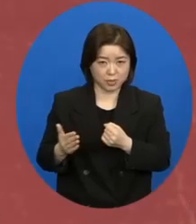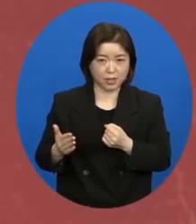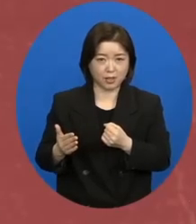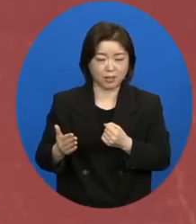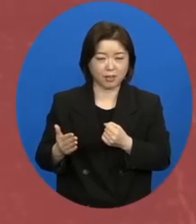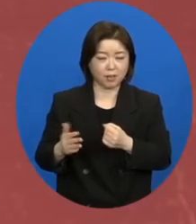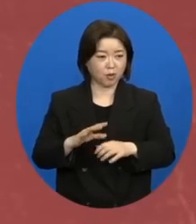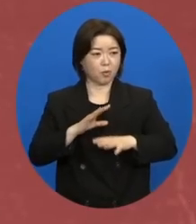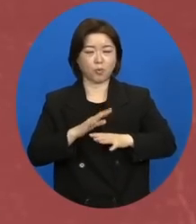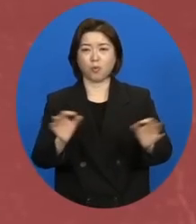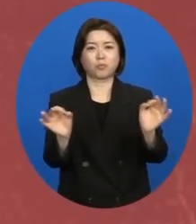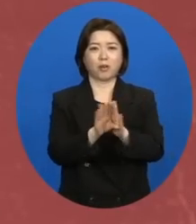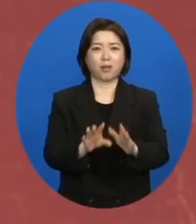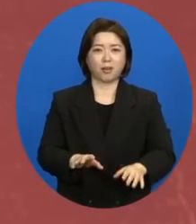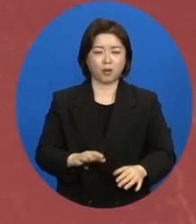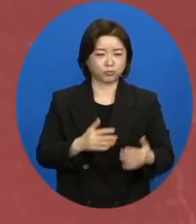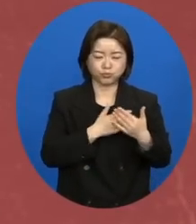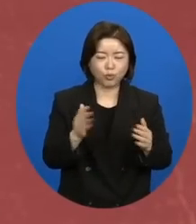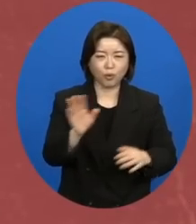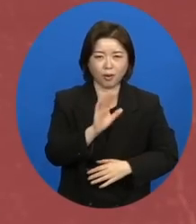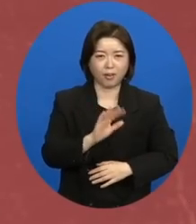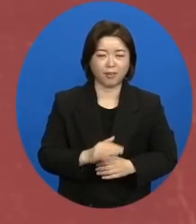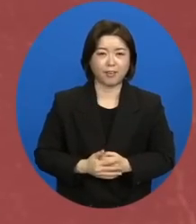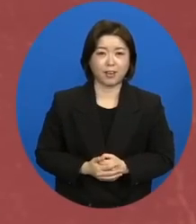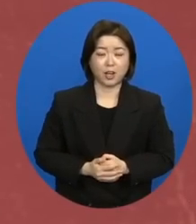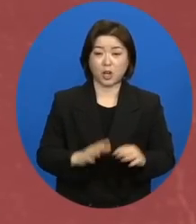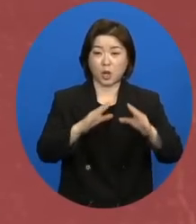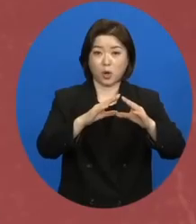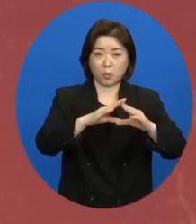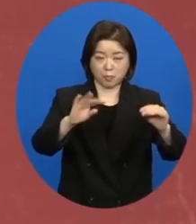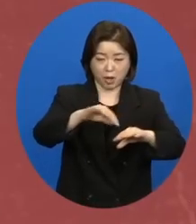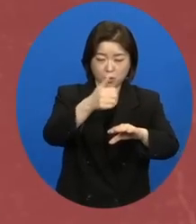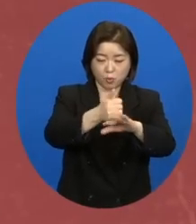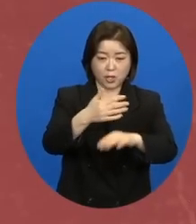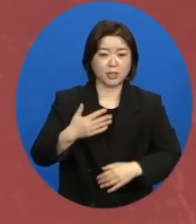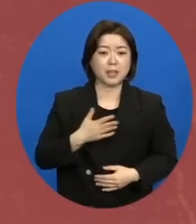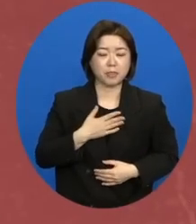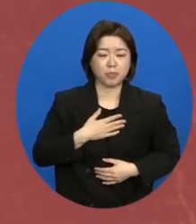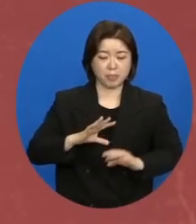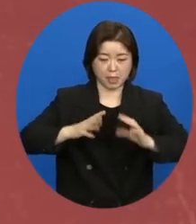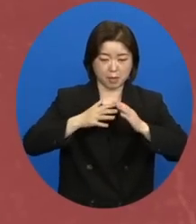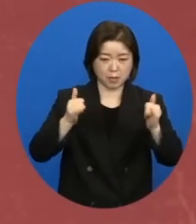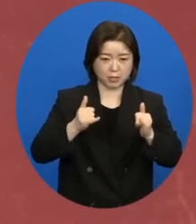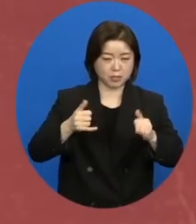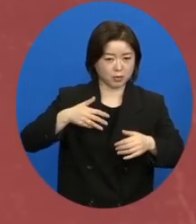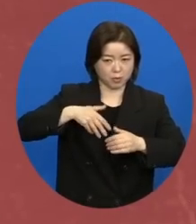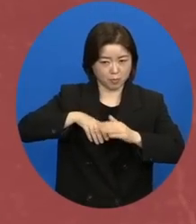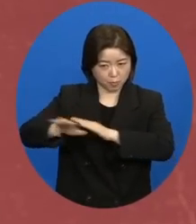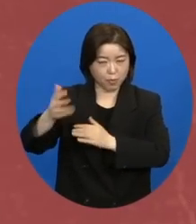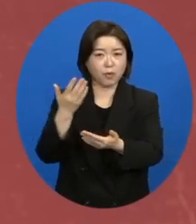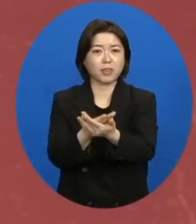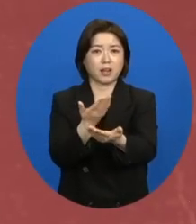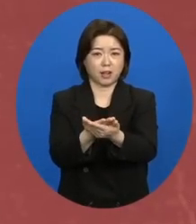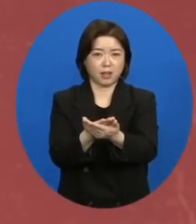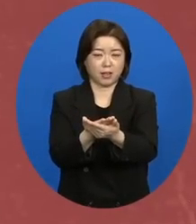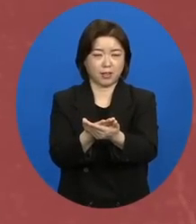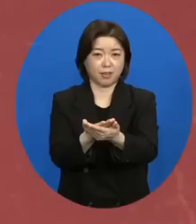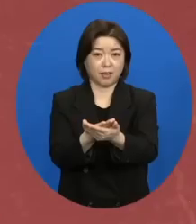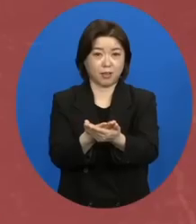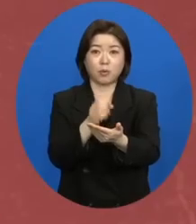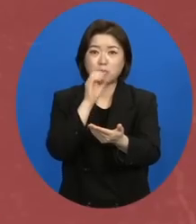겁이 없어진 거예요. 바로한테 가서 내 백성을 보내라고 말할 수 있는 거지. 동행해야